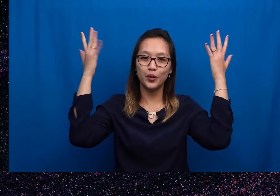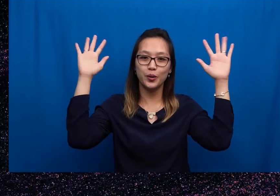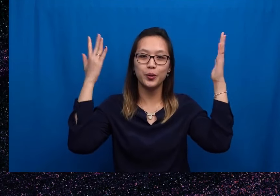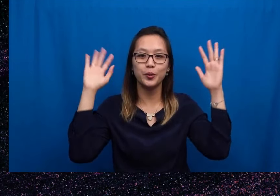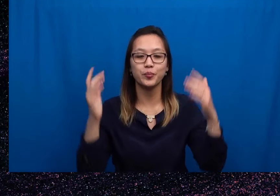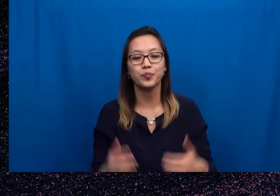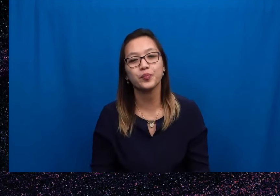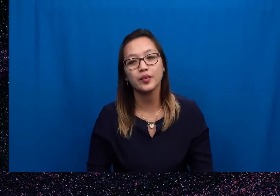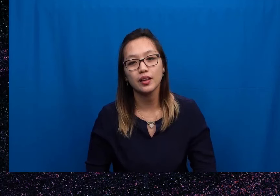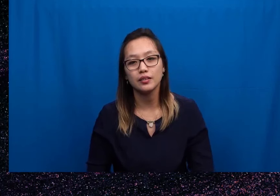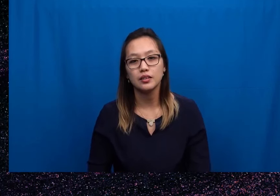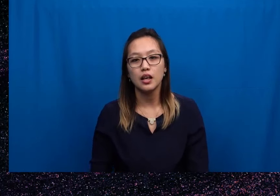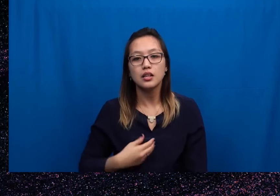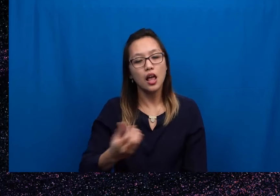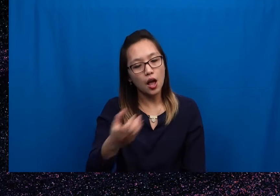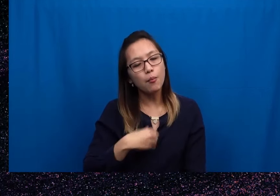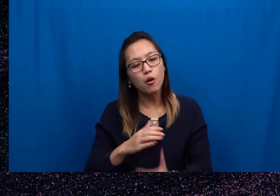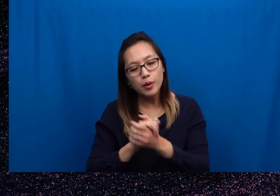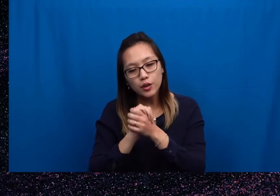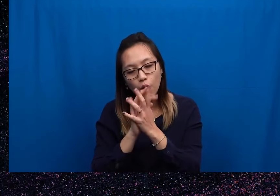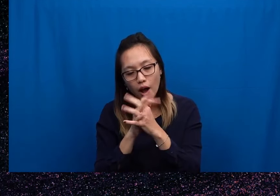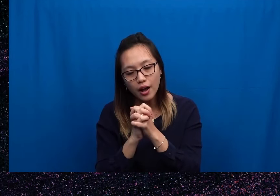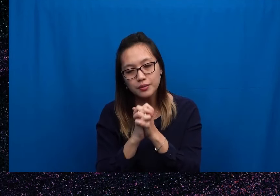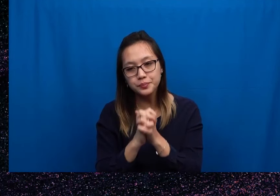hidup. Saya ingin berdoa.